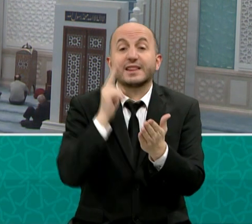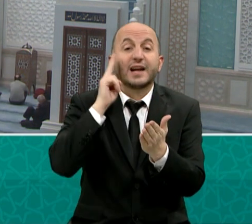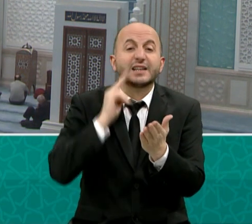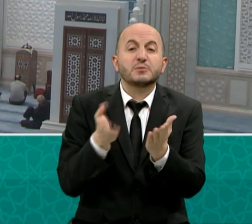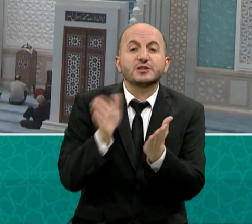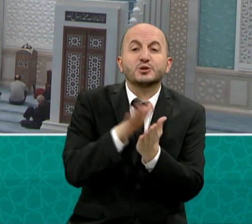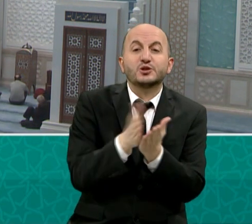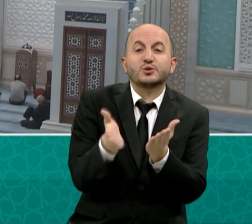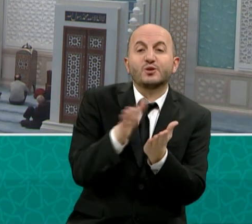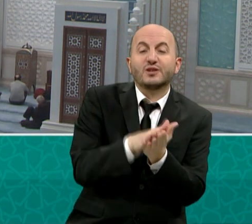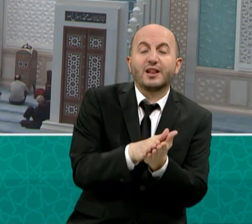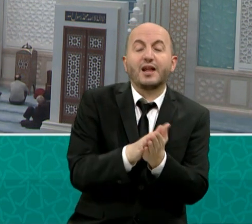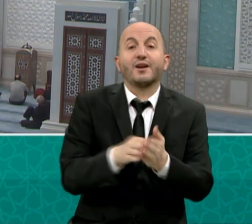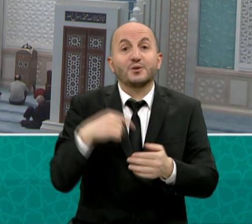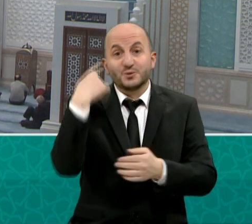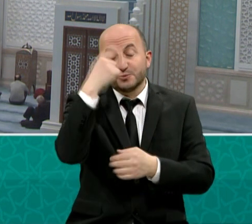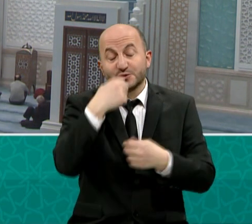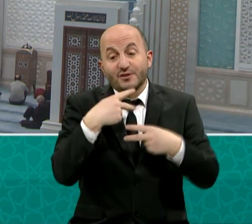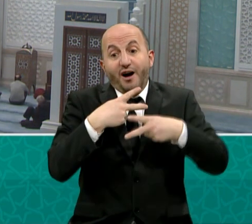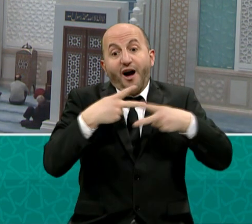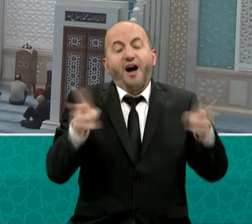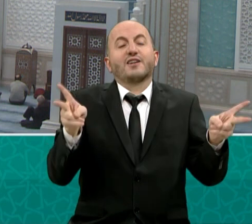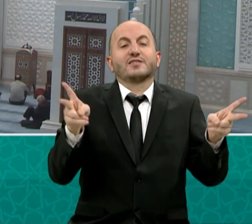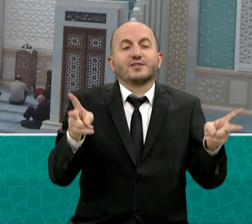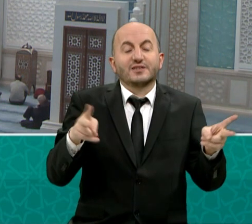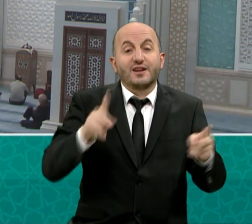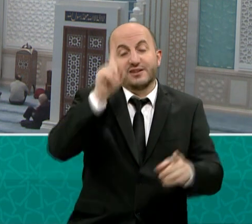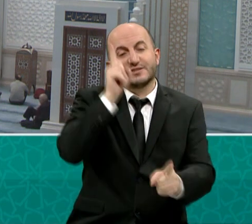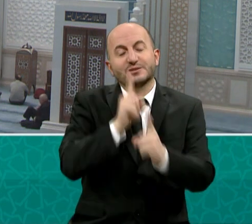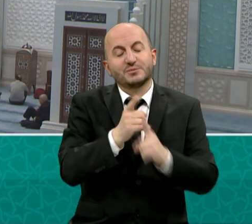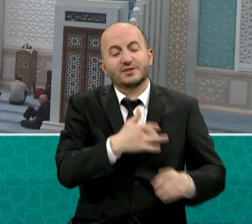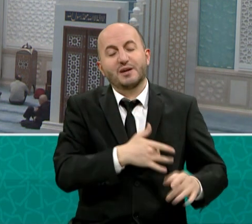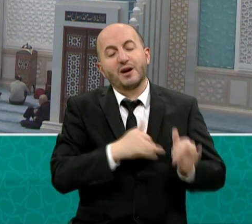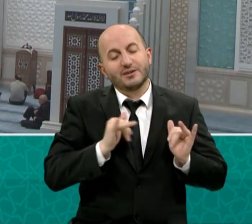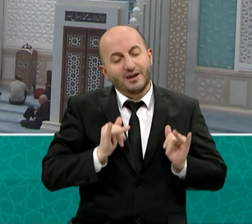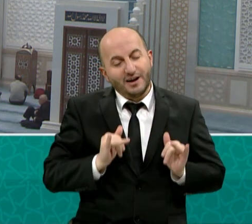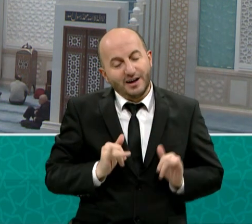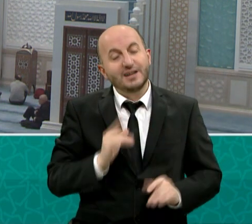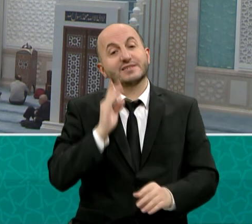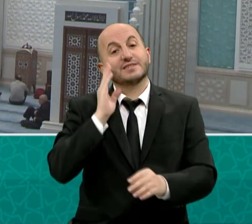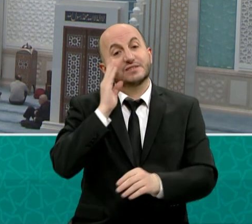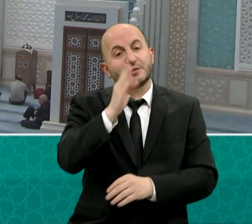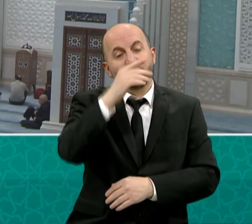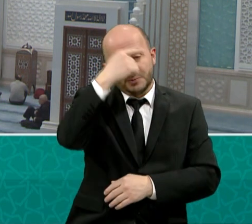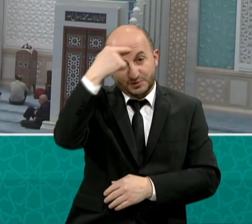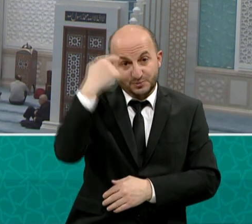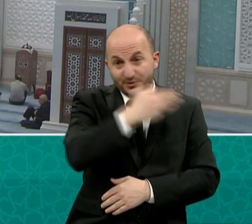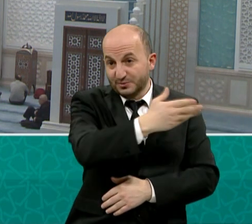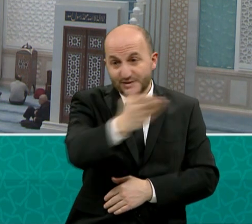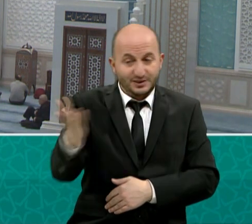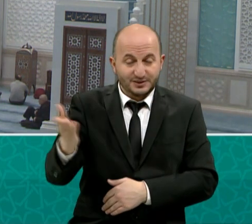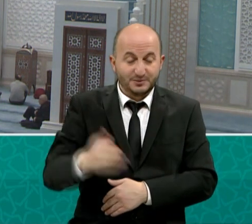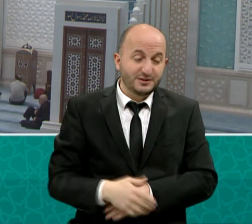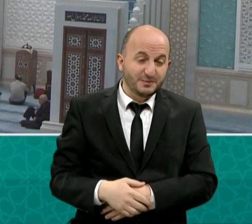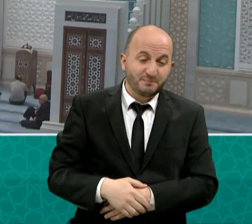dosyalarla, yüzümüz ak olarak huzura kalbi selimle gidebilmeyi Rabbim cümlemize nasip eylesin.